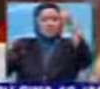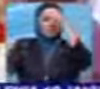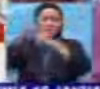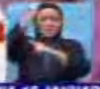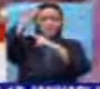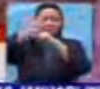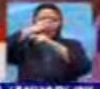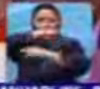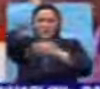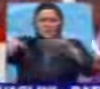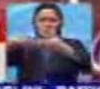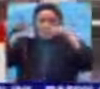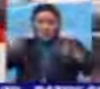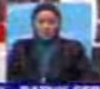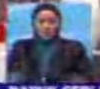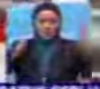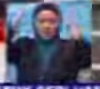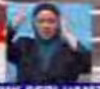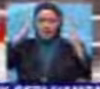Johor!